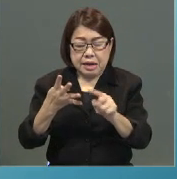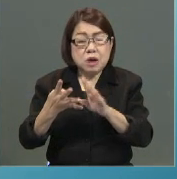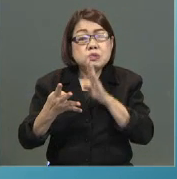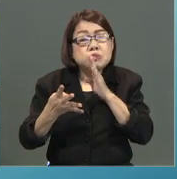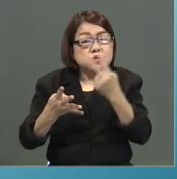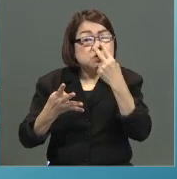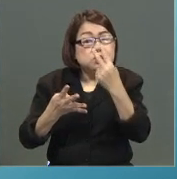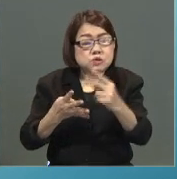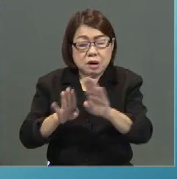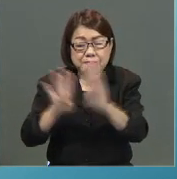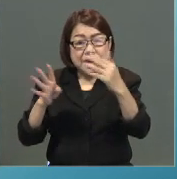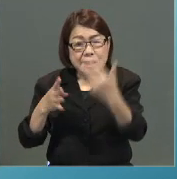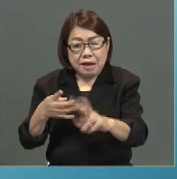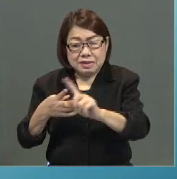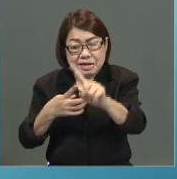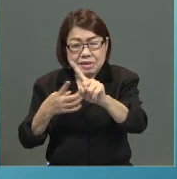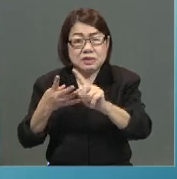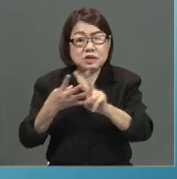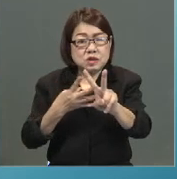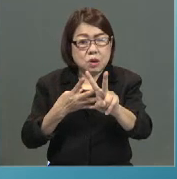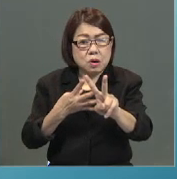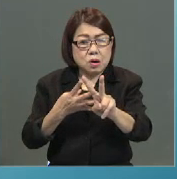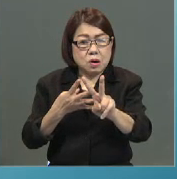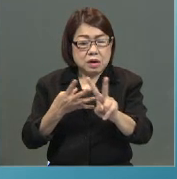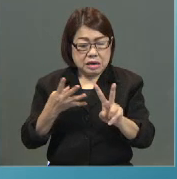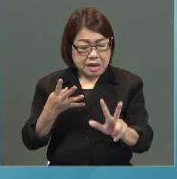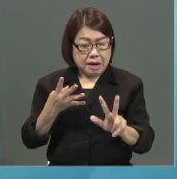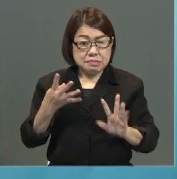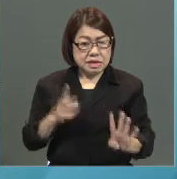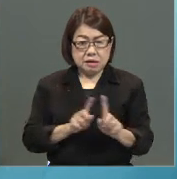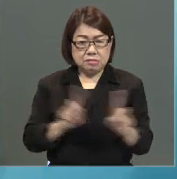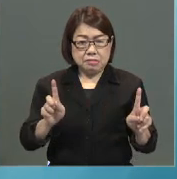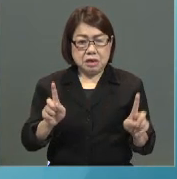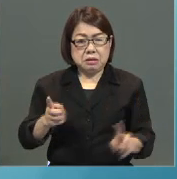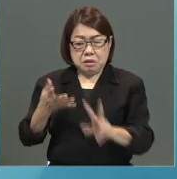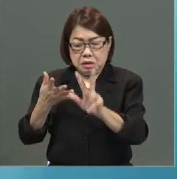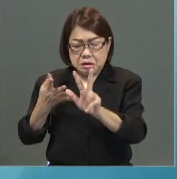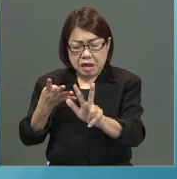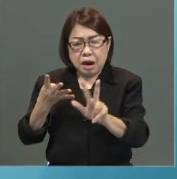และ 2สิ่งที่ต่างกันคือความเสี่ยงของ 3และ 4